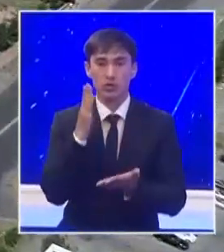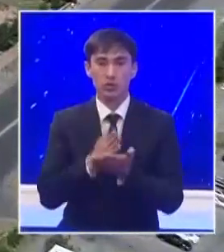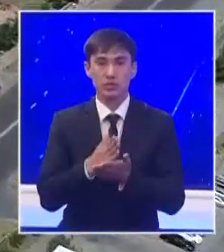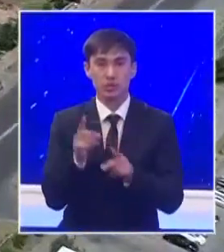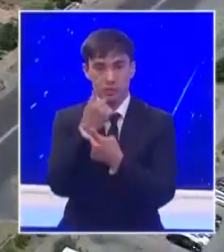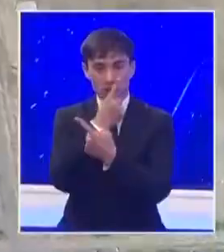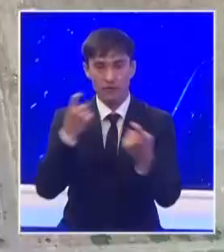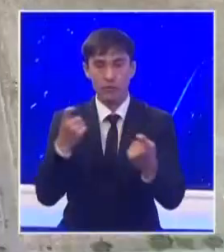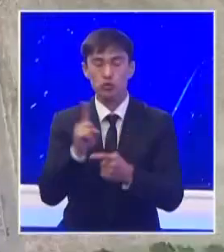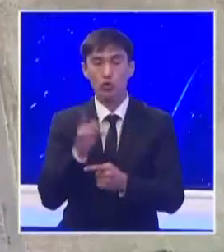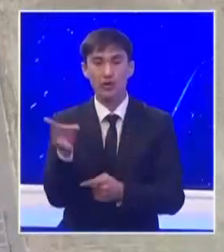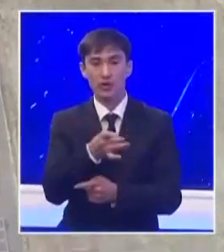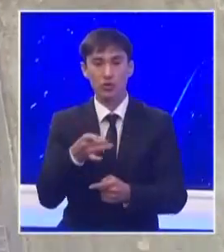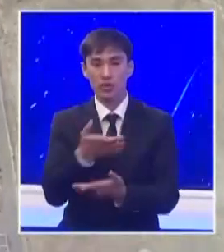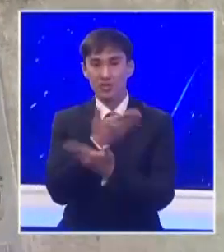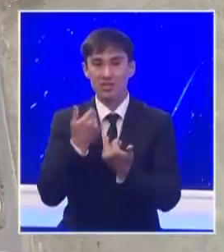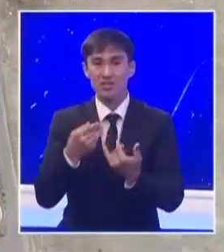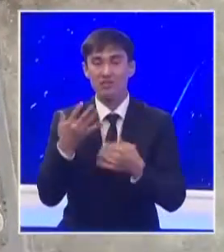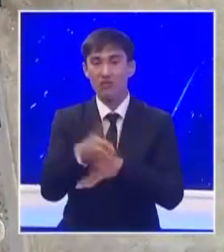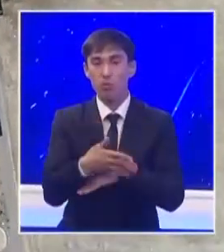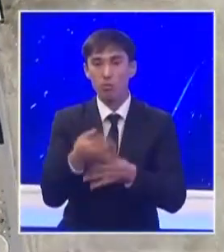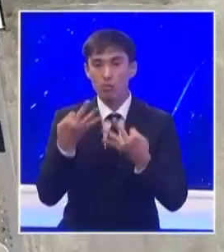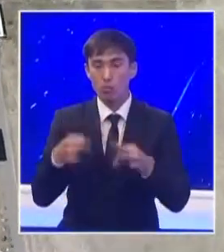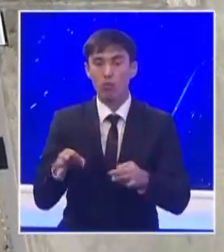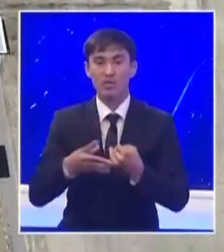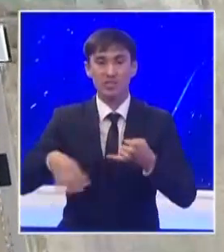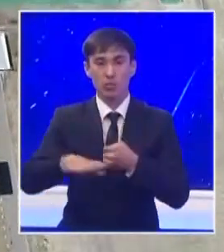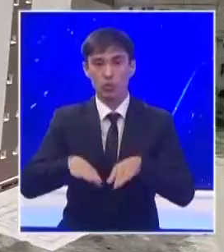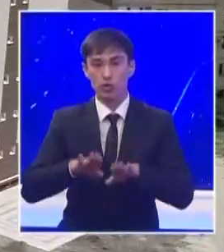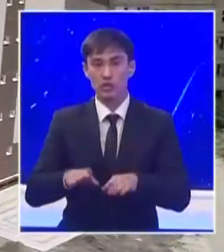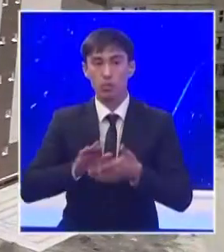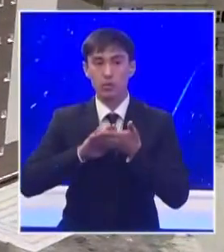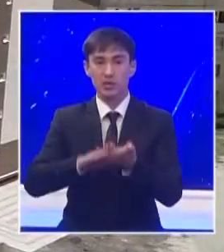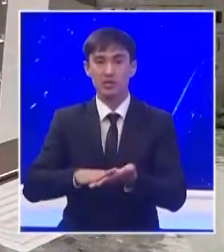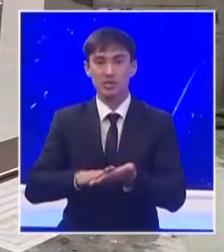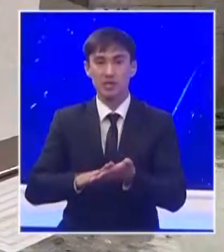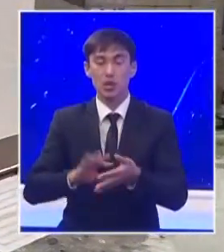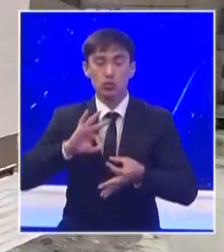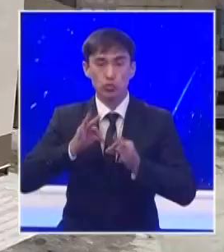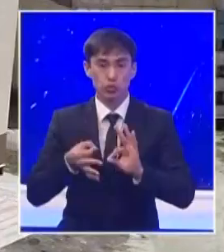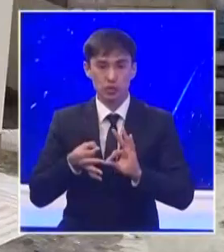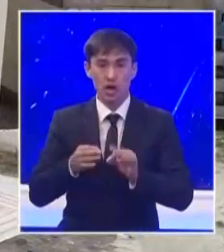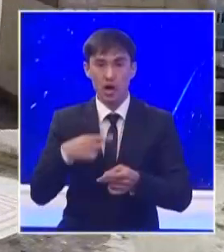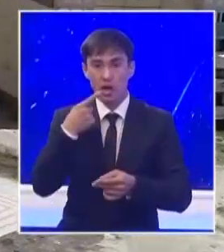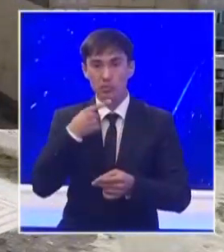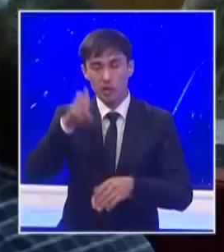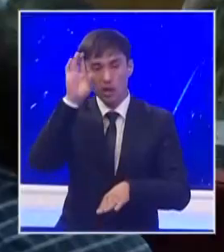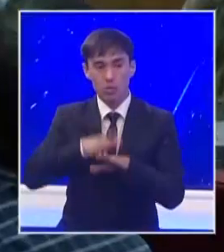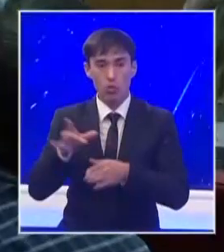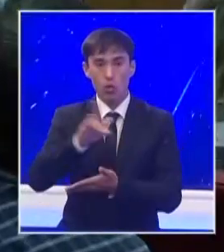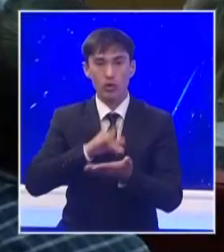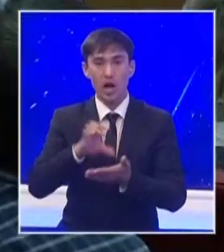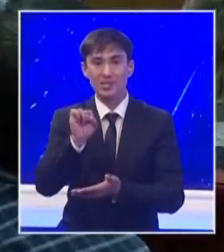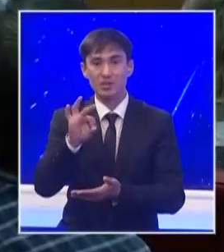распространилась информация, что в регионе нет свободных земельных участков, а с подачей заявок онлайн возникают некоторые трудности. Как отметил аким города